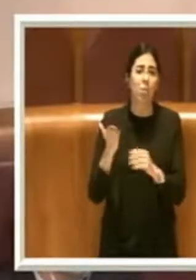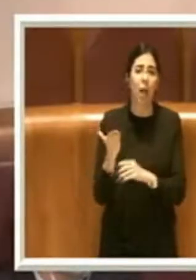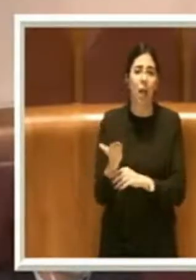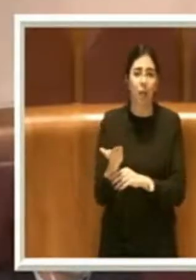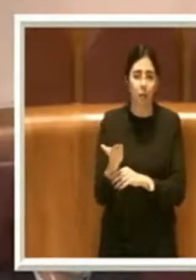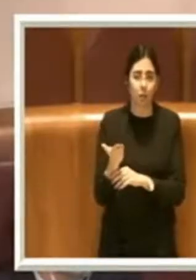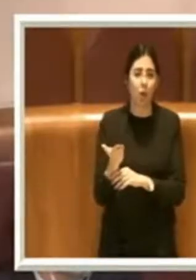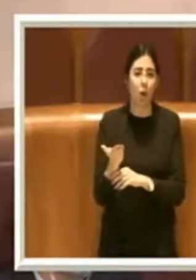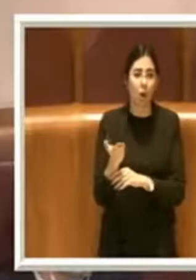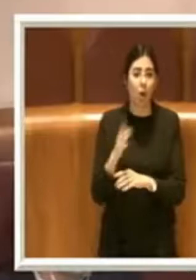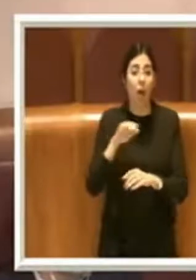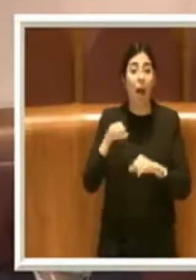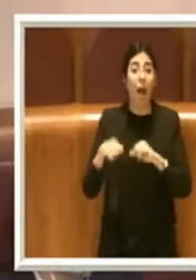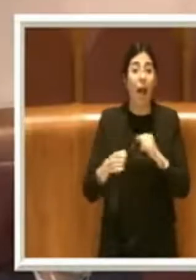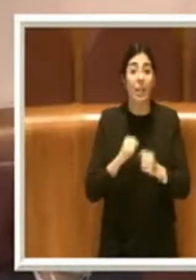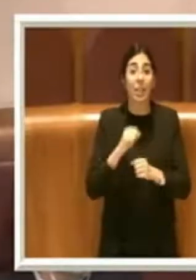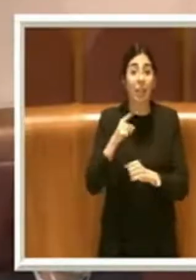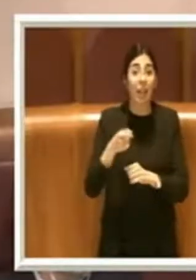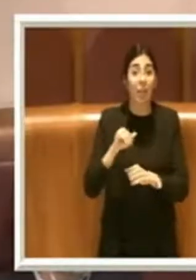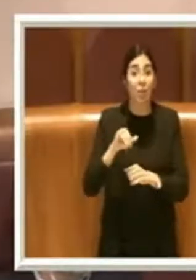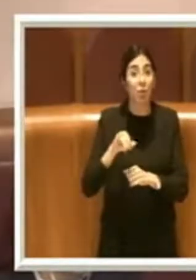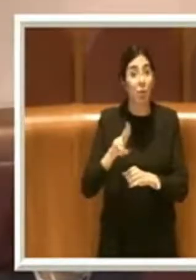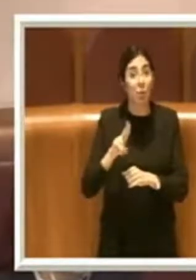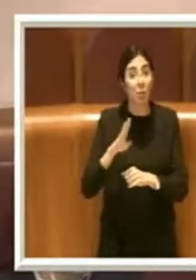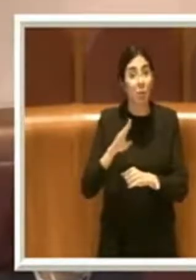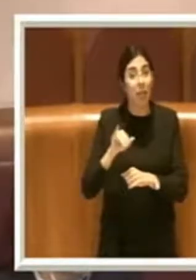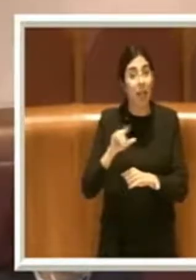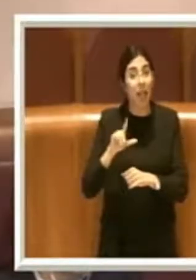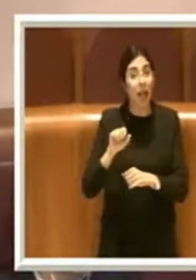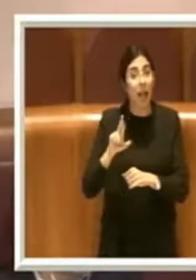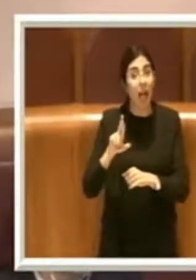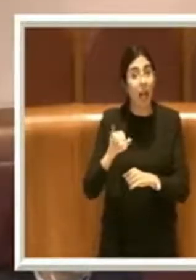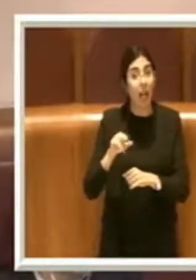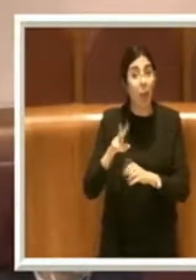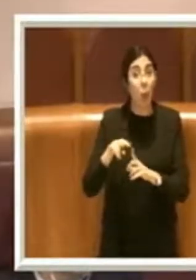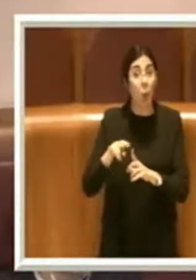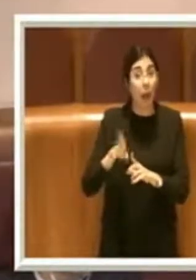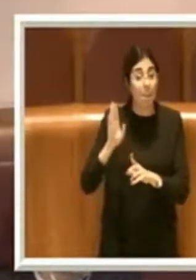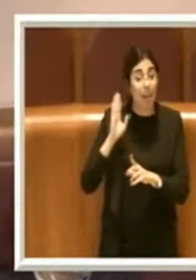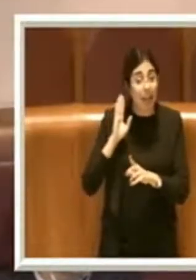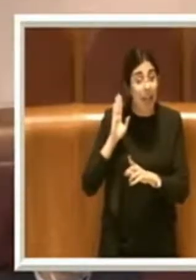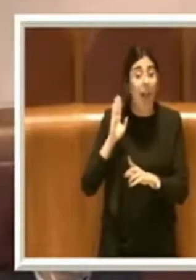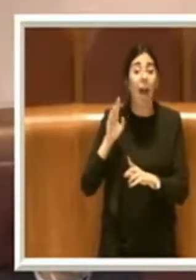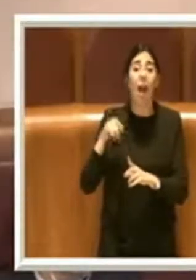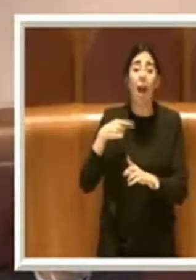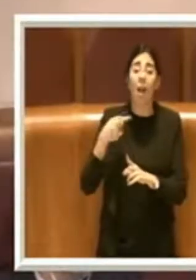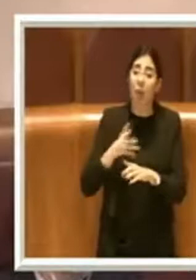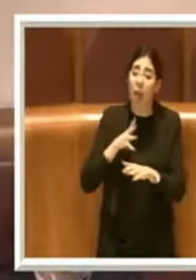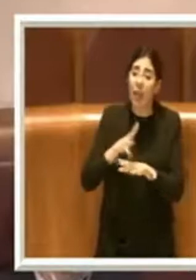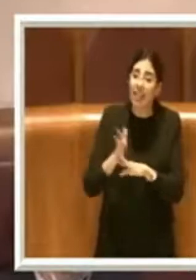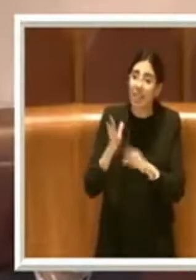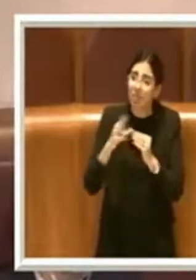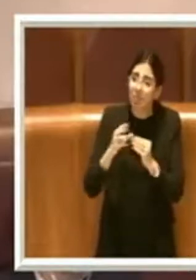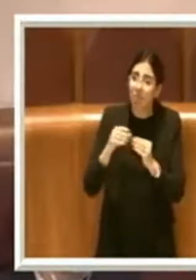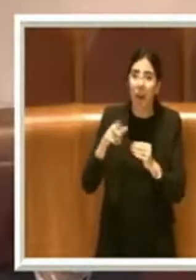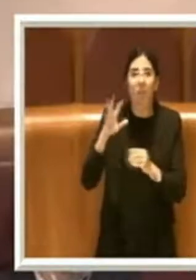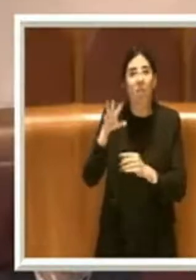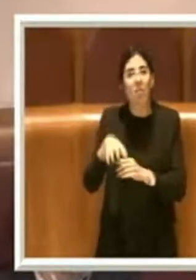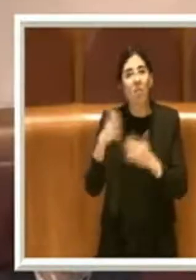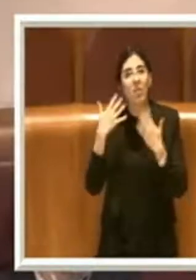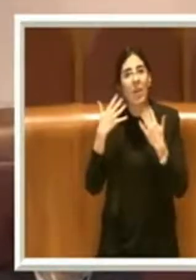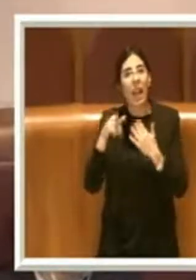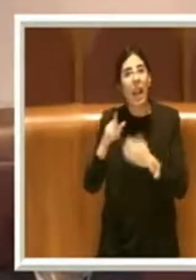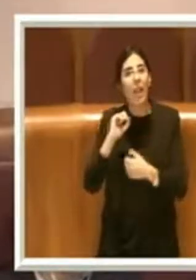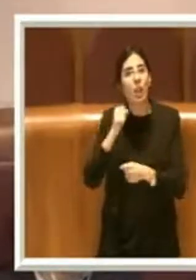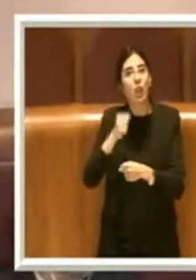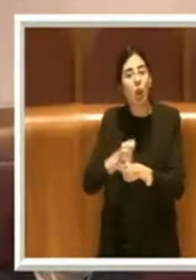dopo le attività giubilari del 2000 non furono più fatti interventi ovviamente all'interno delle ville storiche. Come potete ben